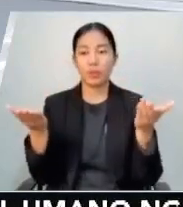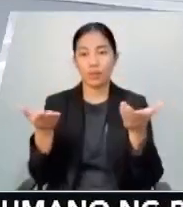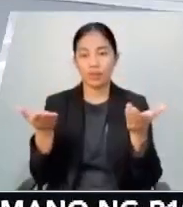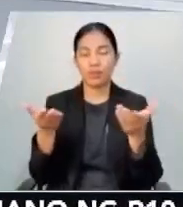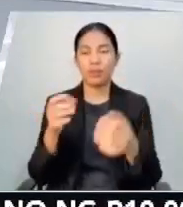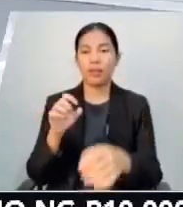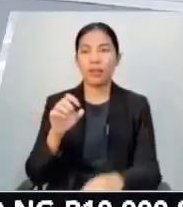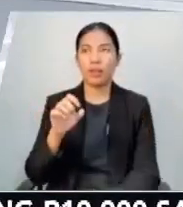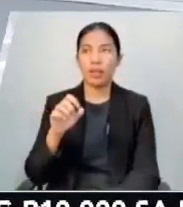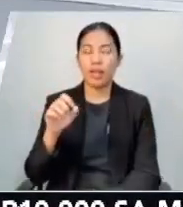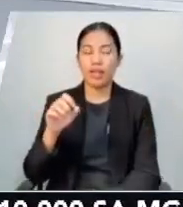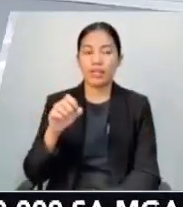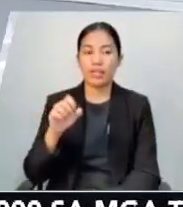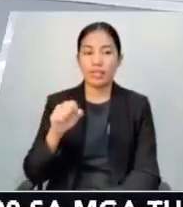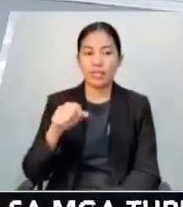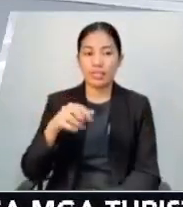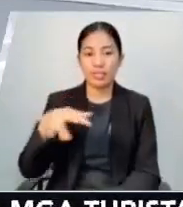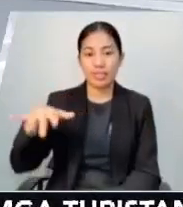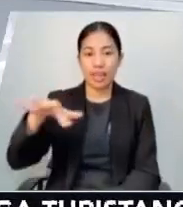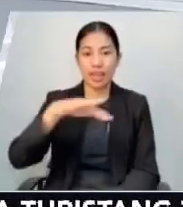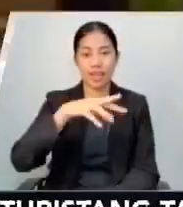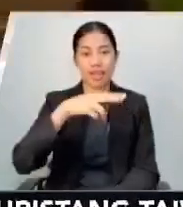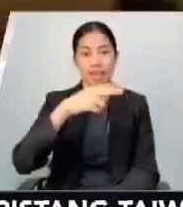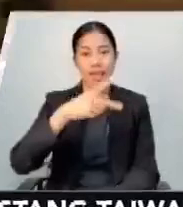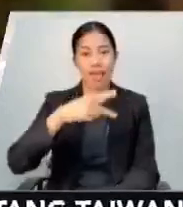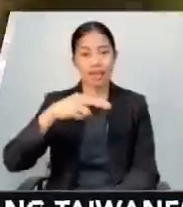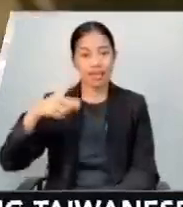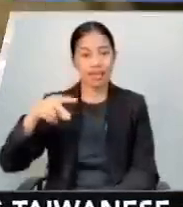siyang naglalakad pa uwi galing klase.